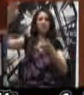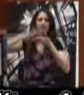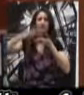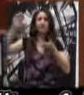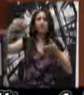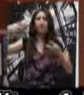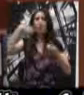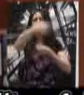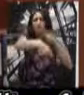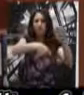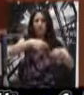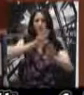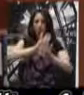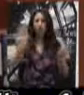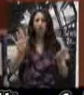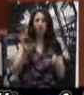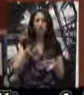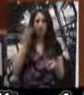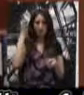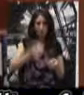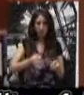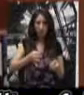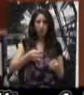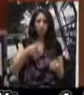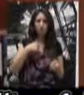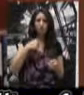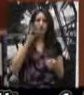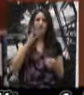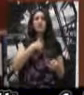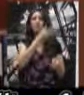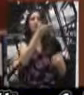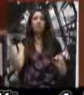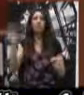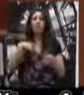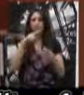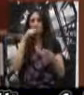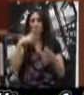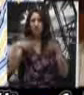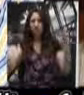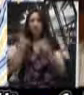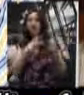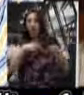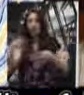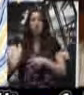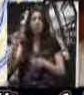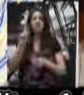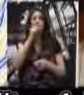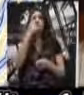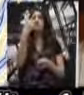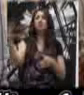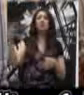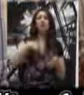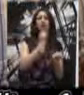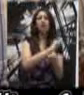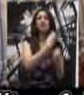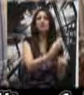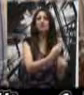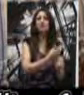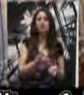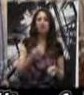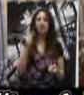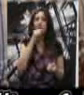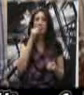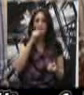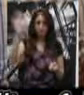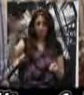الحلال لموا ودفعوا لبنتي، ويعني المفروض يعني اللي انا كان يتنازل لي انا وهي، بناتك بيجوا يزوروكي بعد ما خرجت بنتك